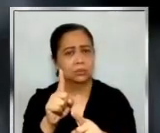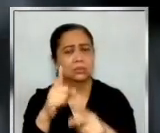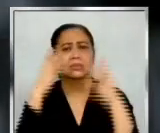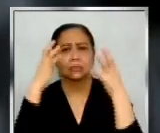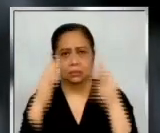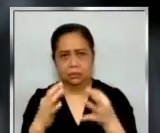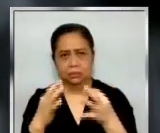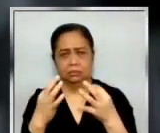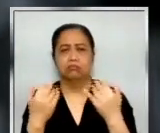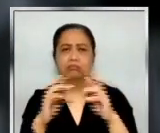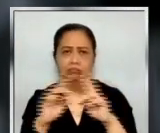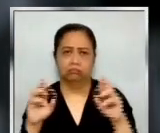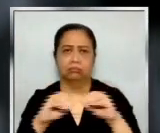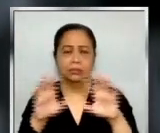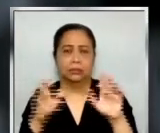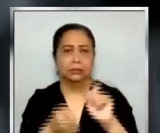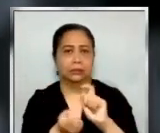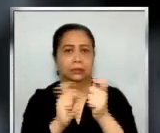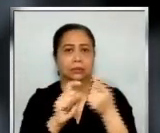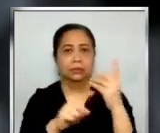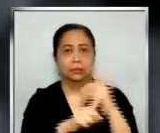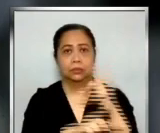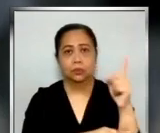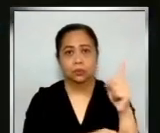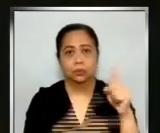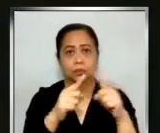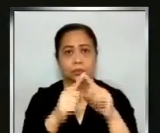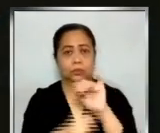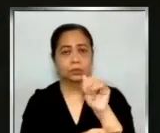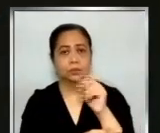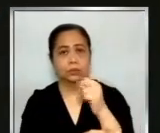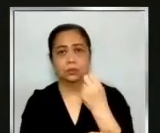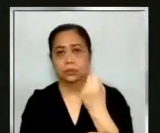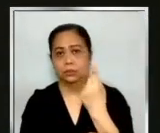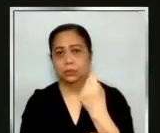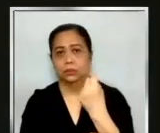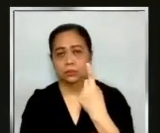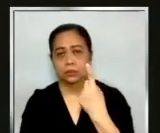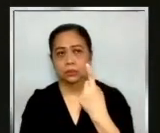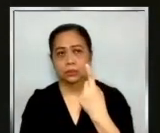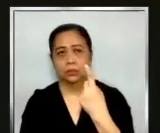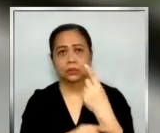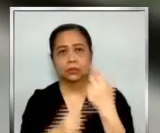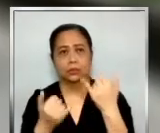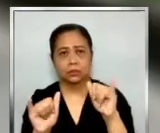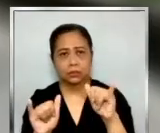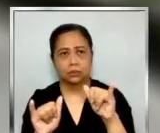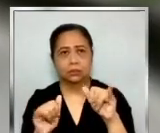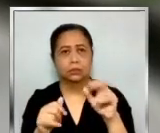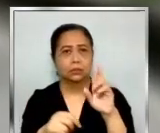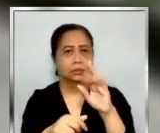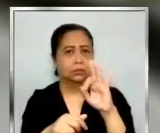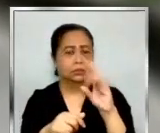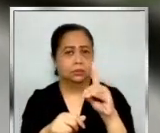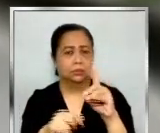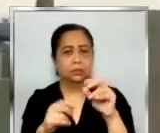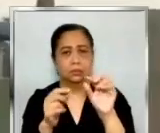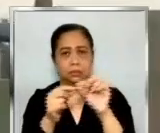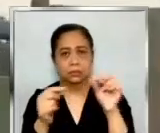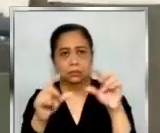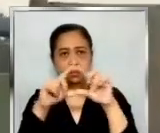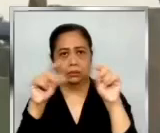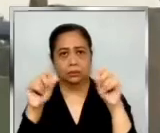implement a transition period from December 1 to January 11 and to still maintain RFID stickering lanes even after